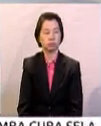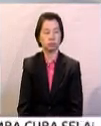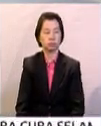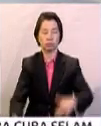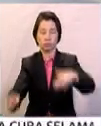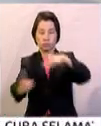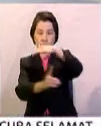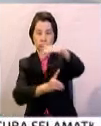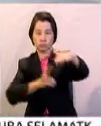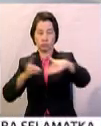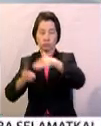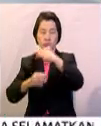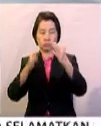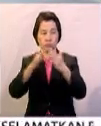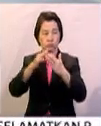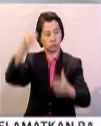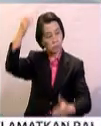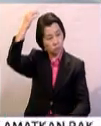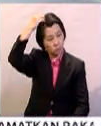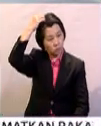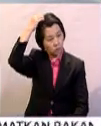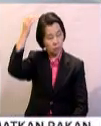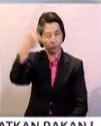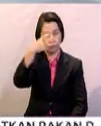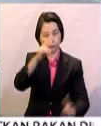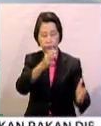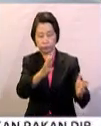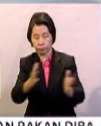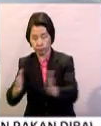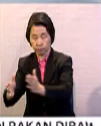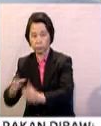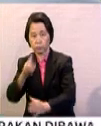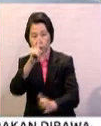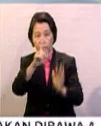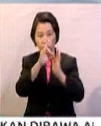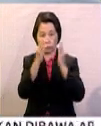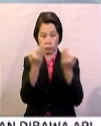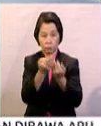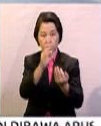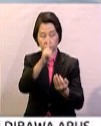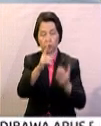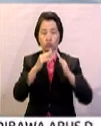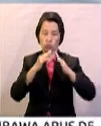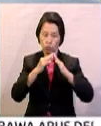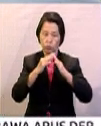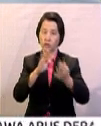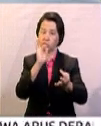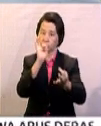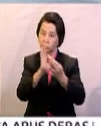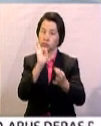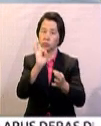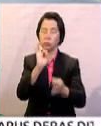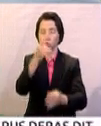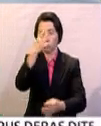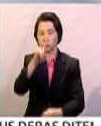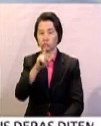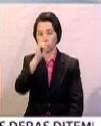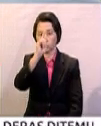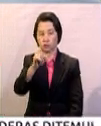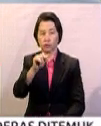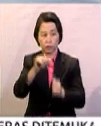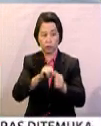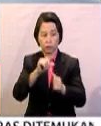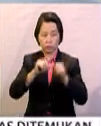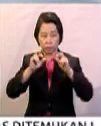Dasar perumahan negeri Selangor yang utama adalah merealisasikan satu keluarga, satu kediaman yang sempurna. Ini bagi memastikan